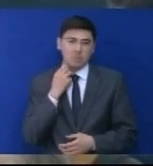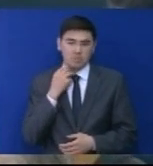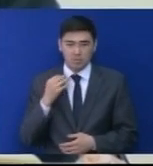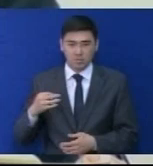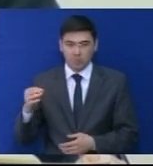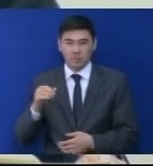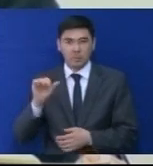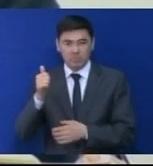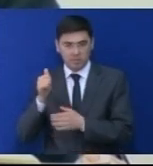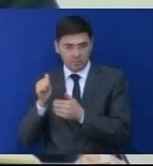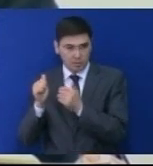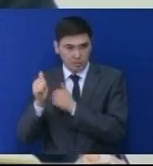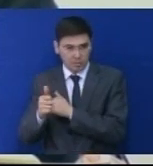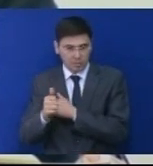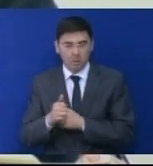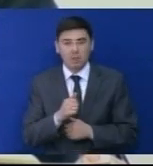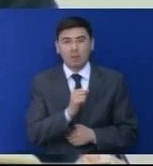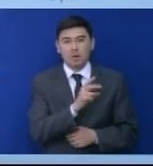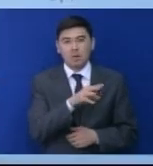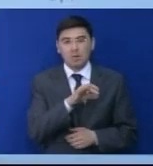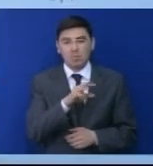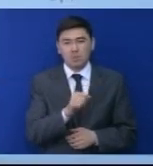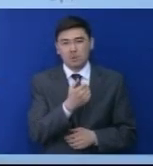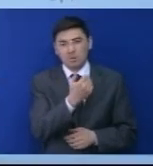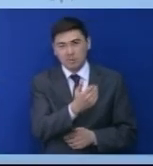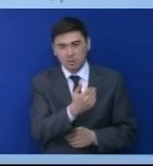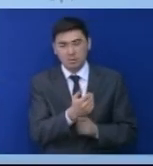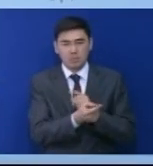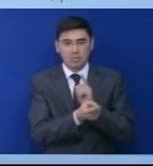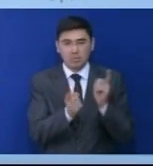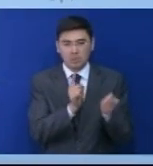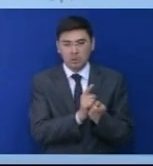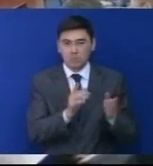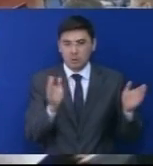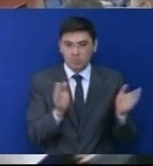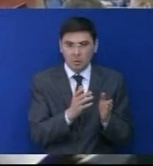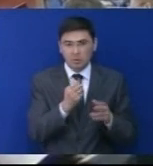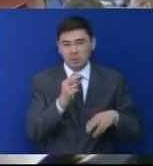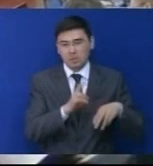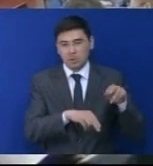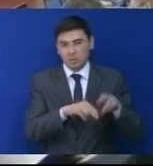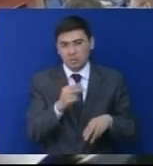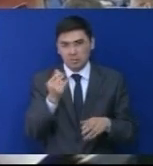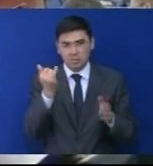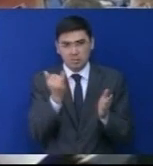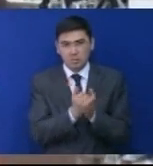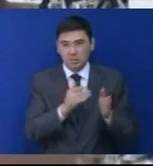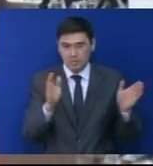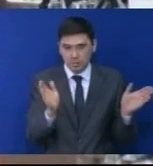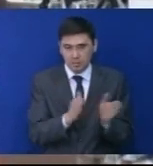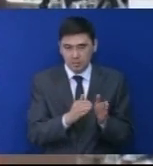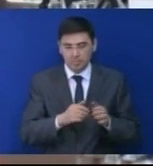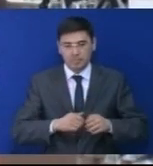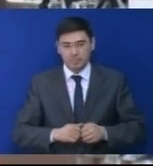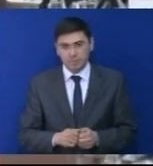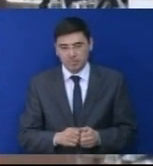Ал Ақмола облысы мен бас қаладағы құрылыс қарқыны кеміп, инвестиция тарту жайы кері кеткен. Ағымдағы жылдың қаңтар-наурызда жалпы ішкі